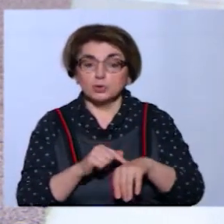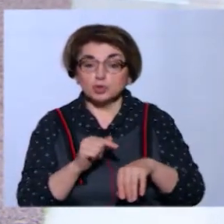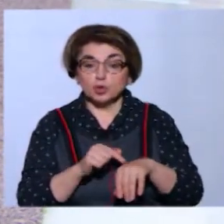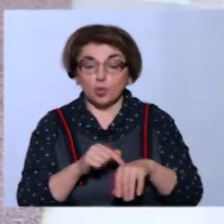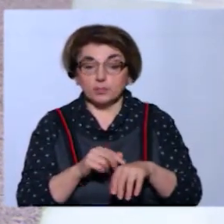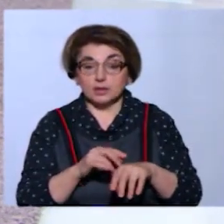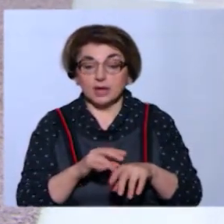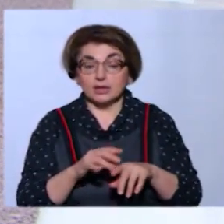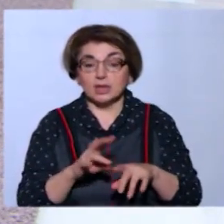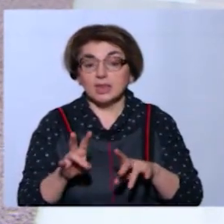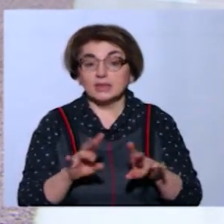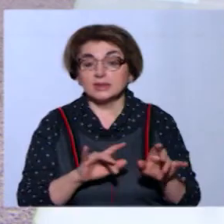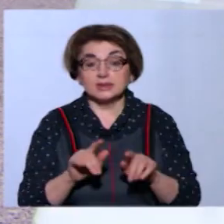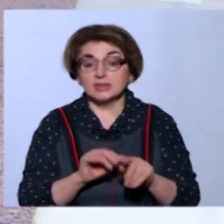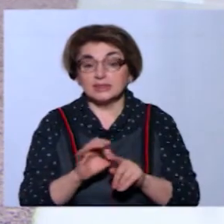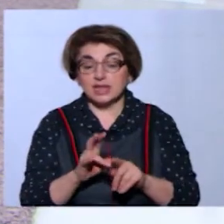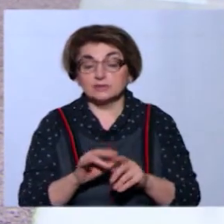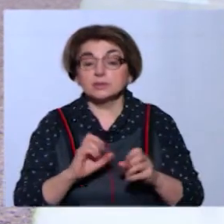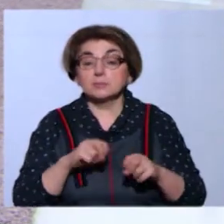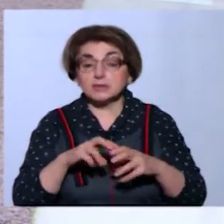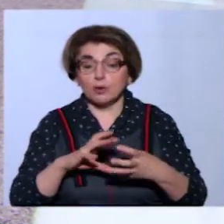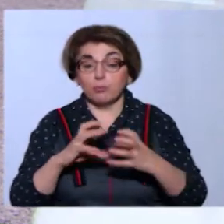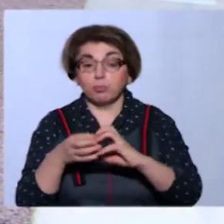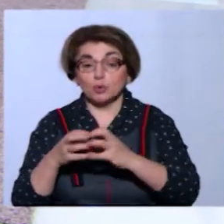ქმნის მგრძნობიარე ნეირონის ბოჭკოები.